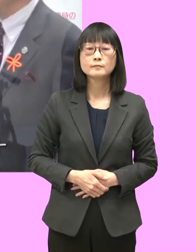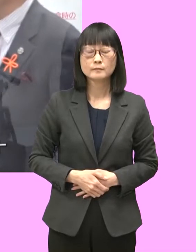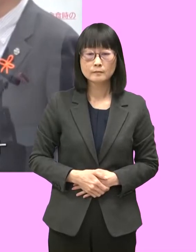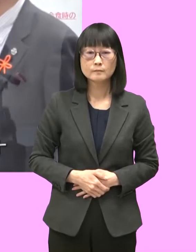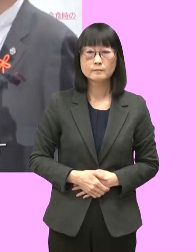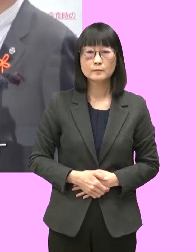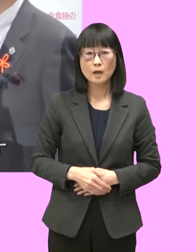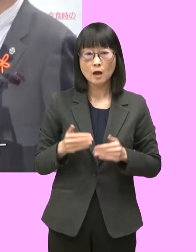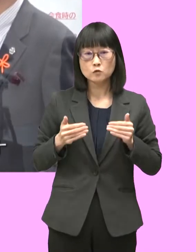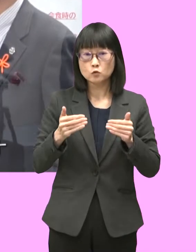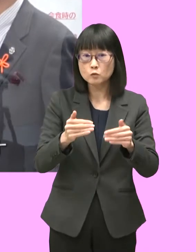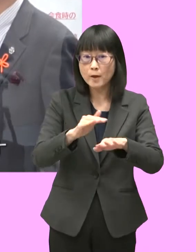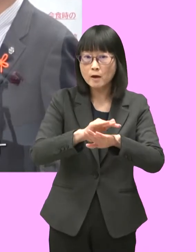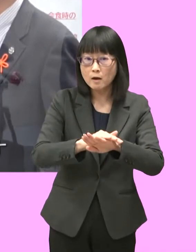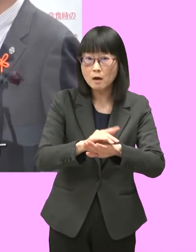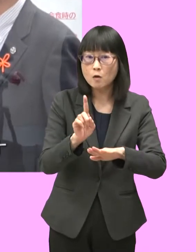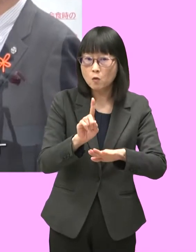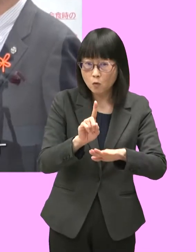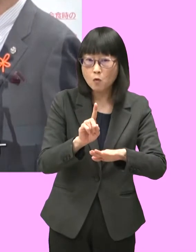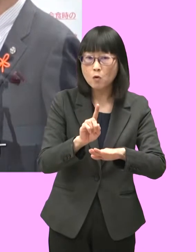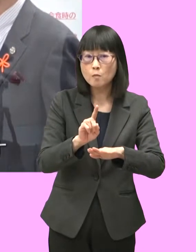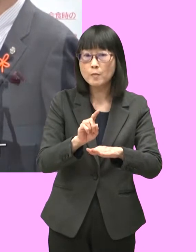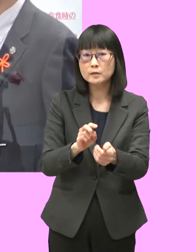めるかというと、医療従事者と、